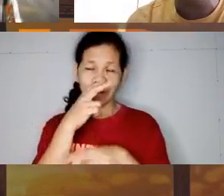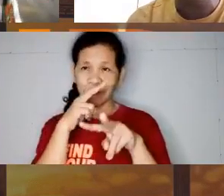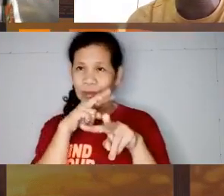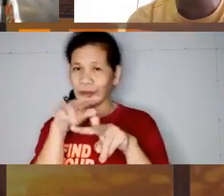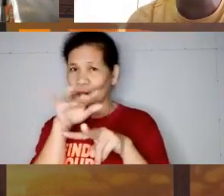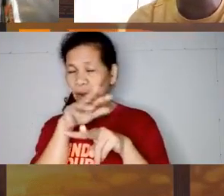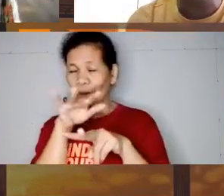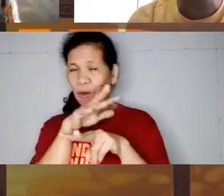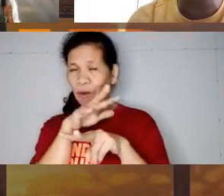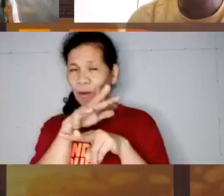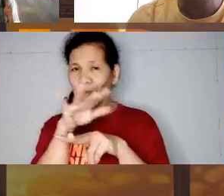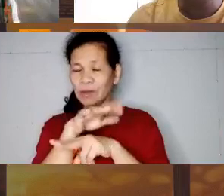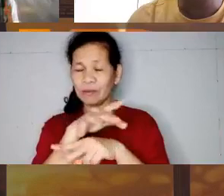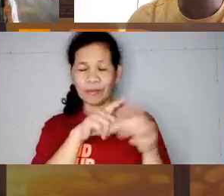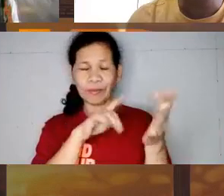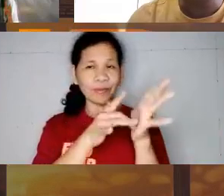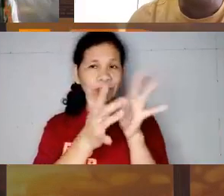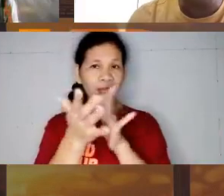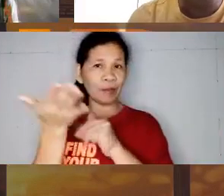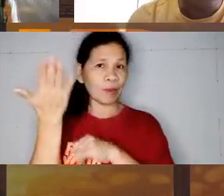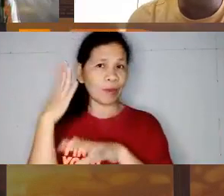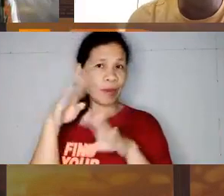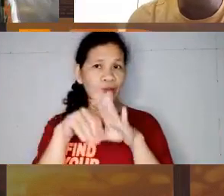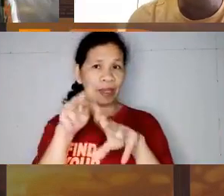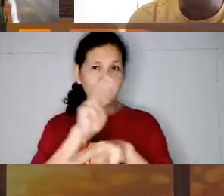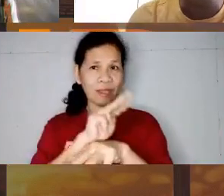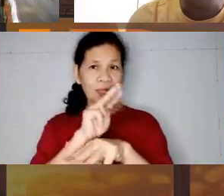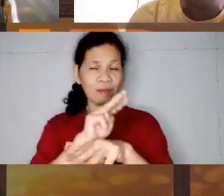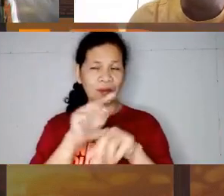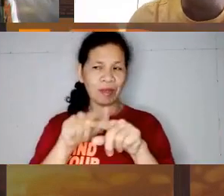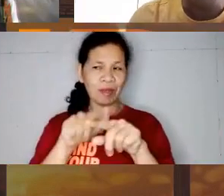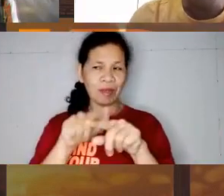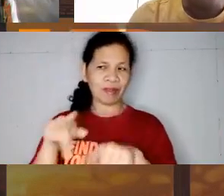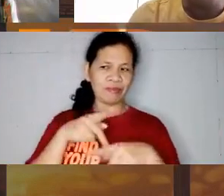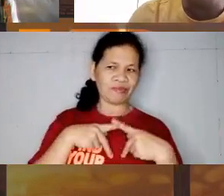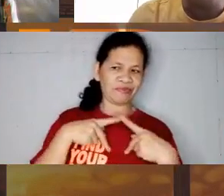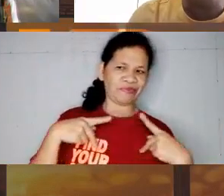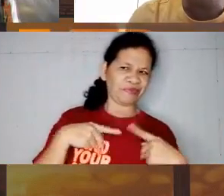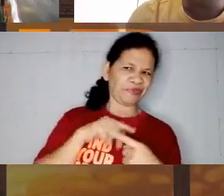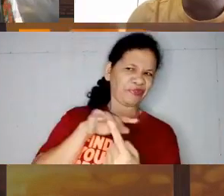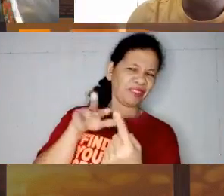napapagod din yun. Di ba? Napapagod. Kaya ang gusto ng ating Panginoon, yung magkameron tayo ng